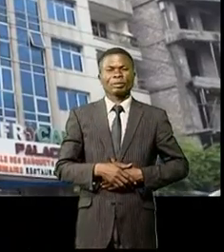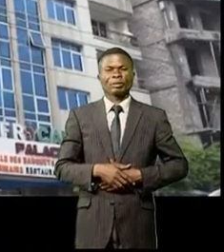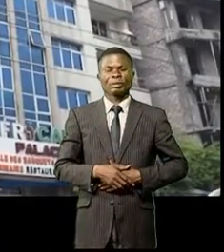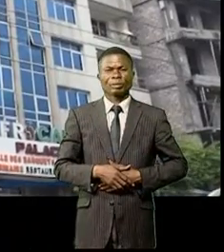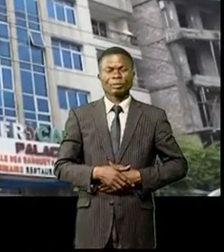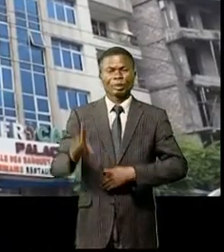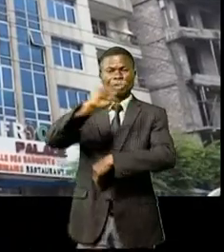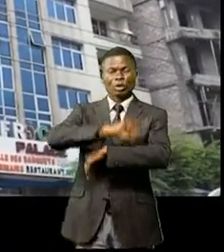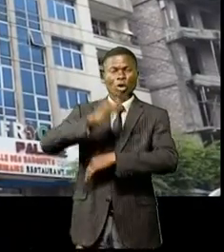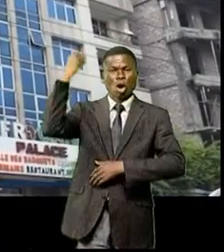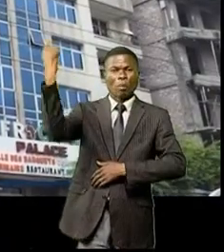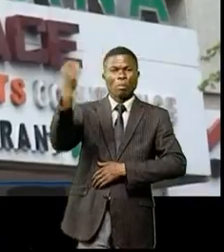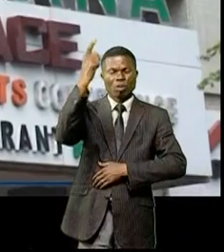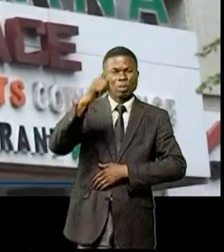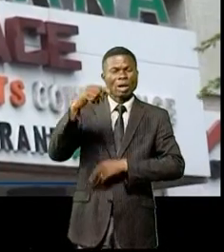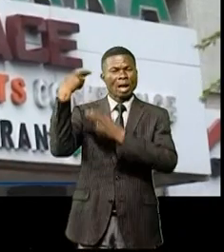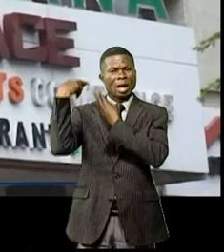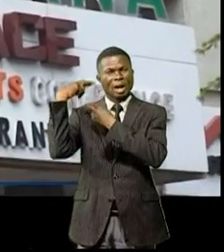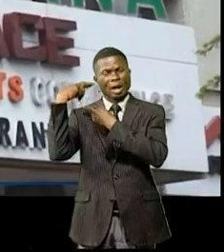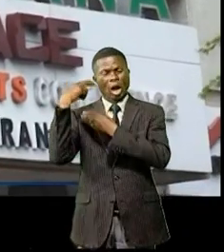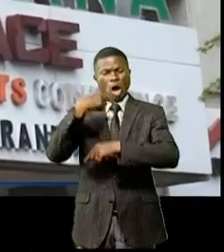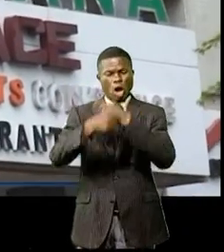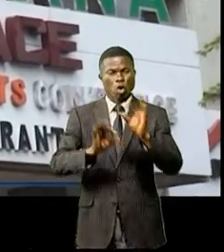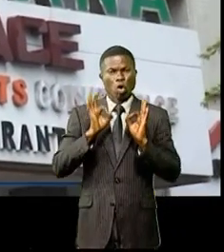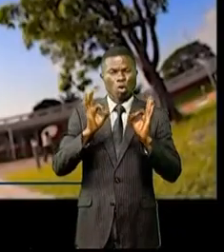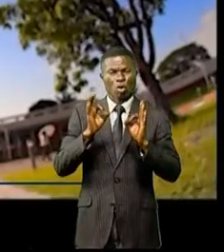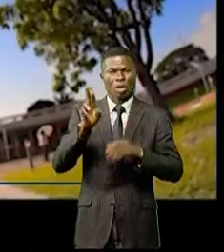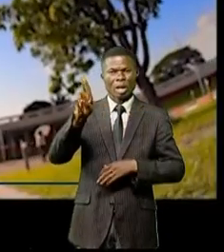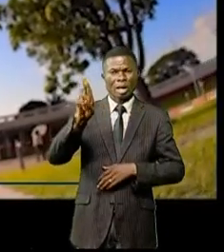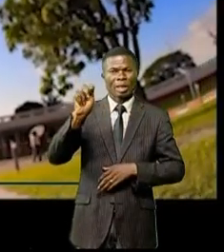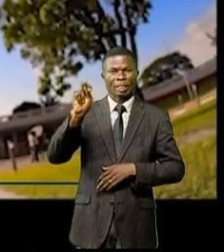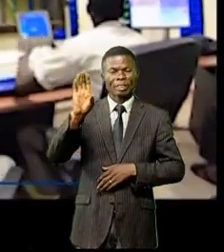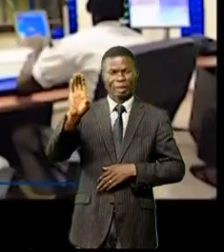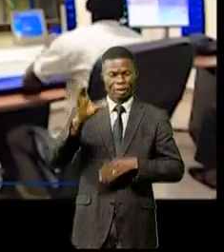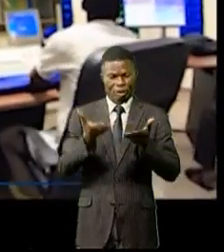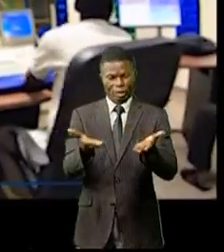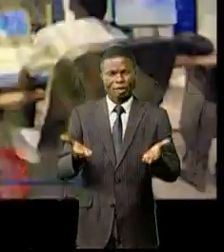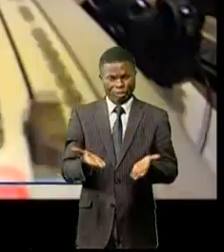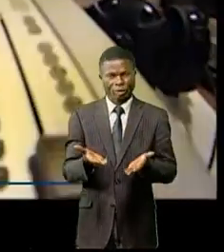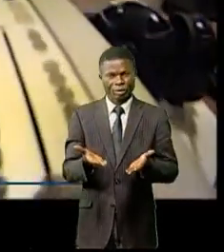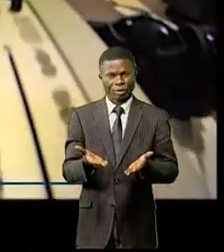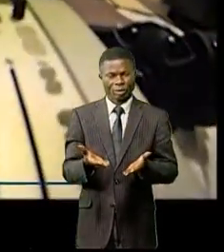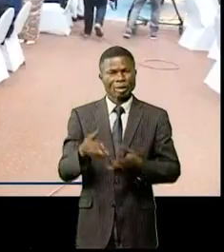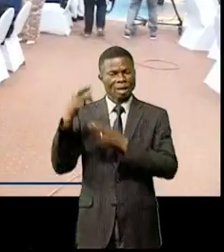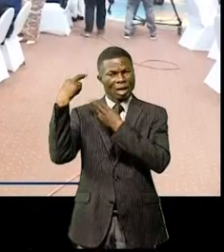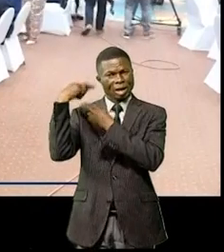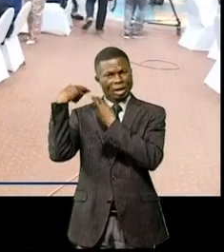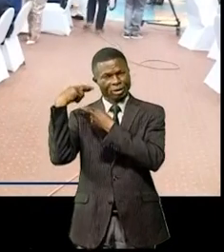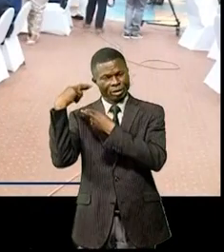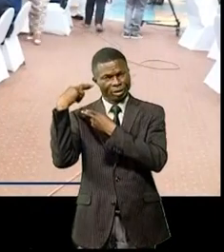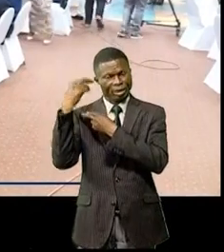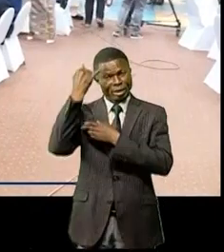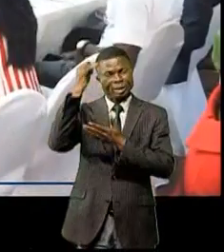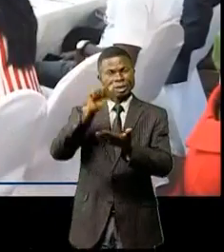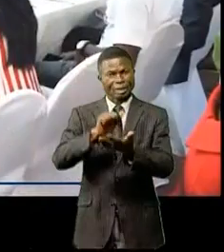La journée mondiale de la radio, un nouveau départ pour la radio-télévision nationale congolaise, Radio. C'est en ces